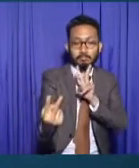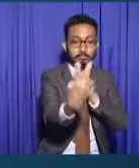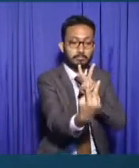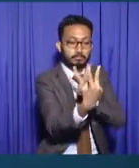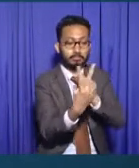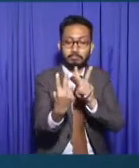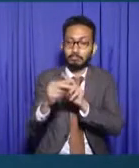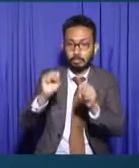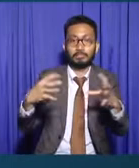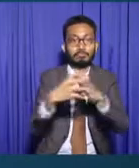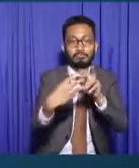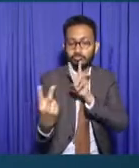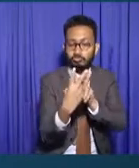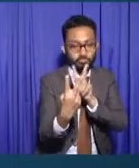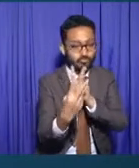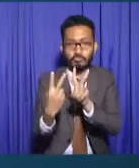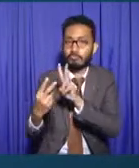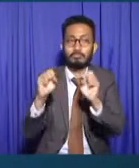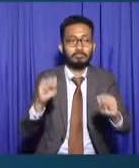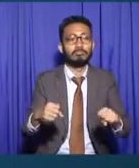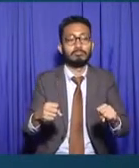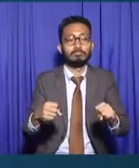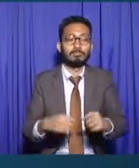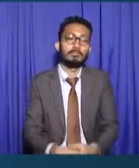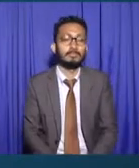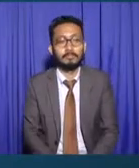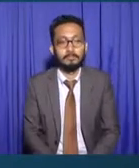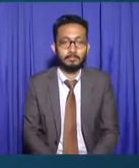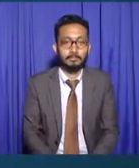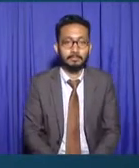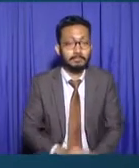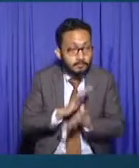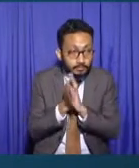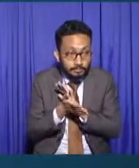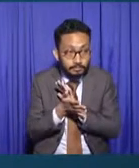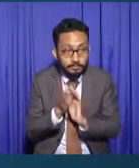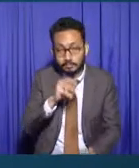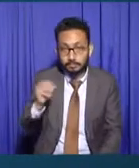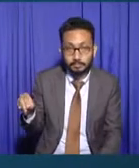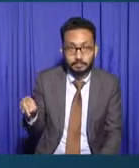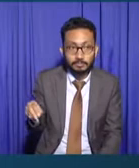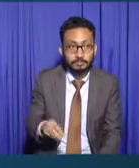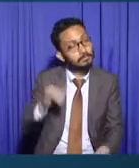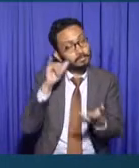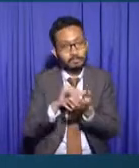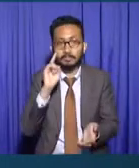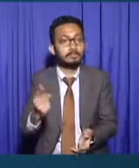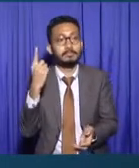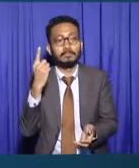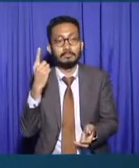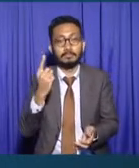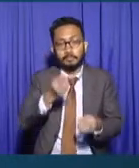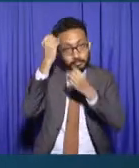pasangan Alil dari ciri yang lain jadi murid-murid demikian penerangan